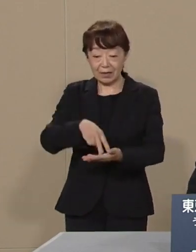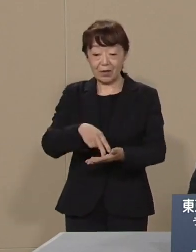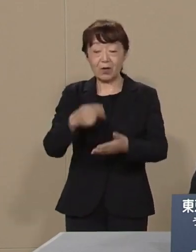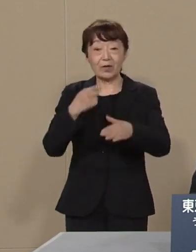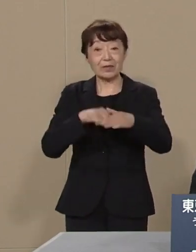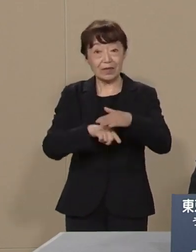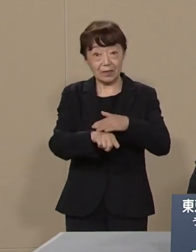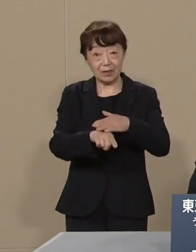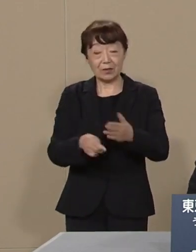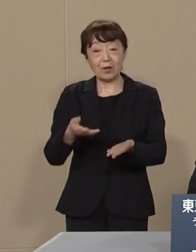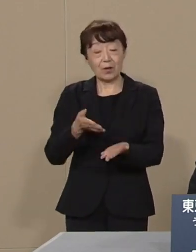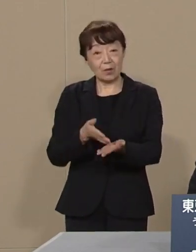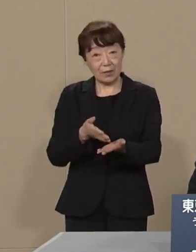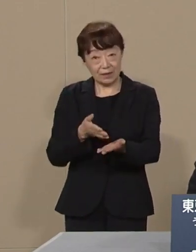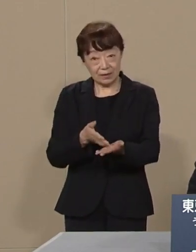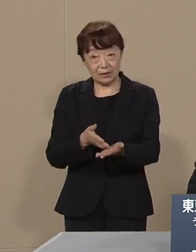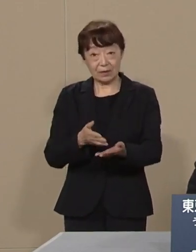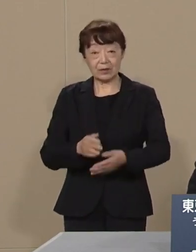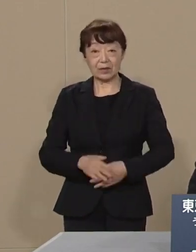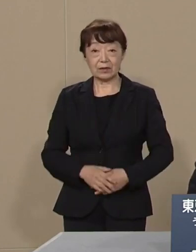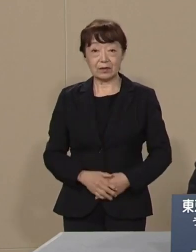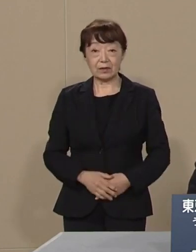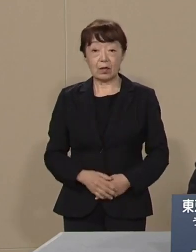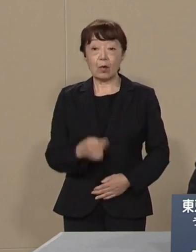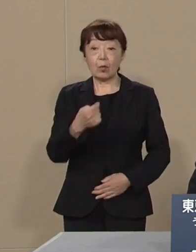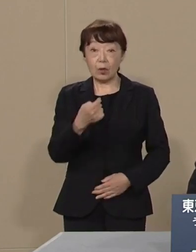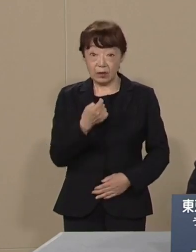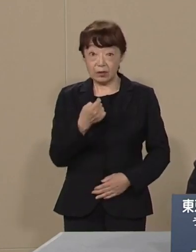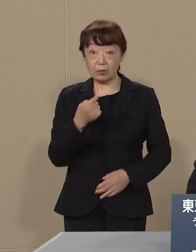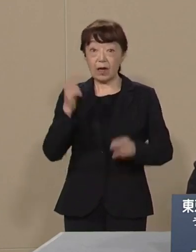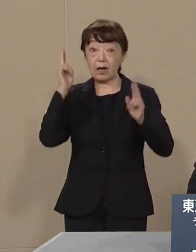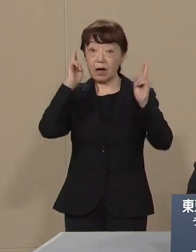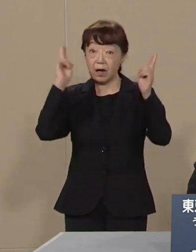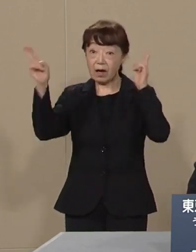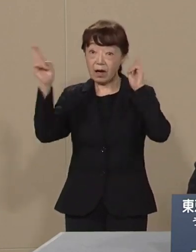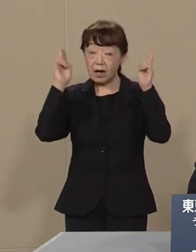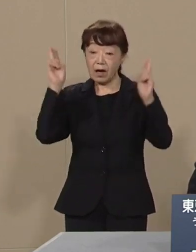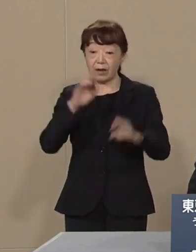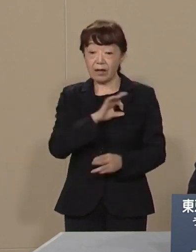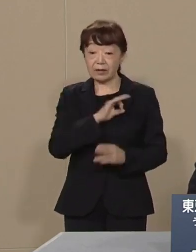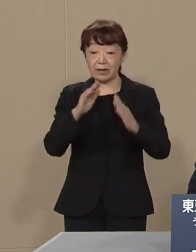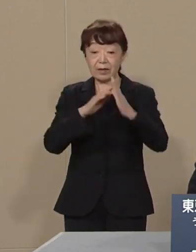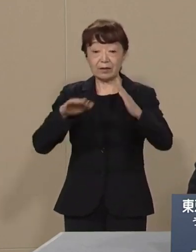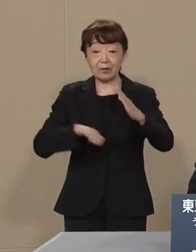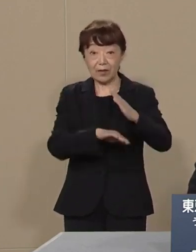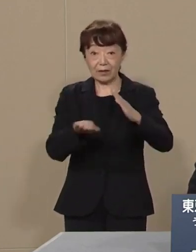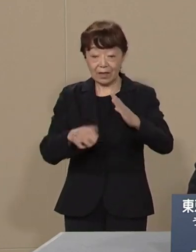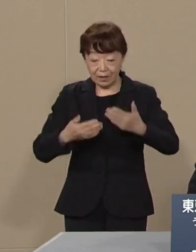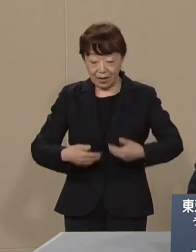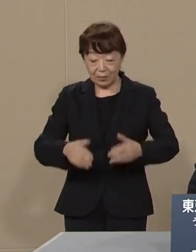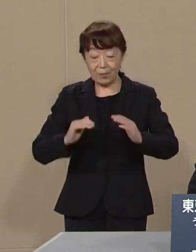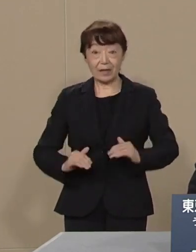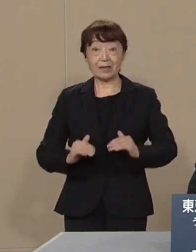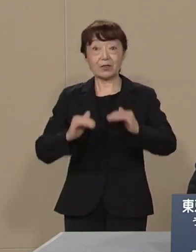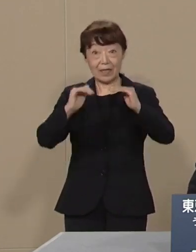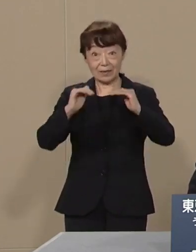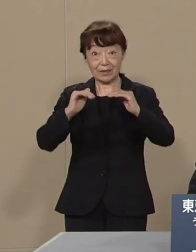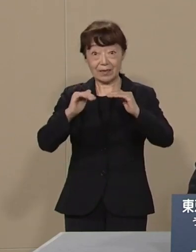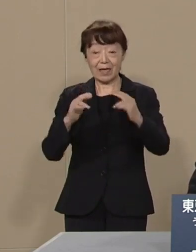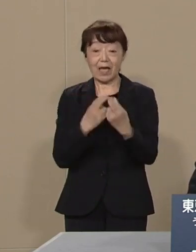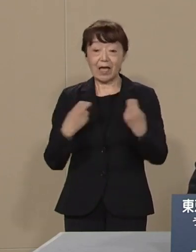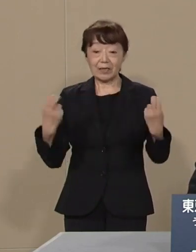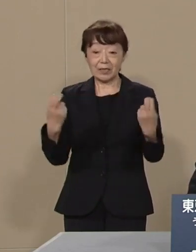ください私はサラリーマンの家庭で生まれ育ち東京新宿で育ちまし